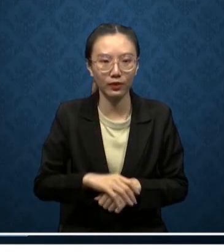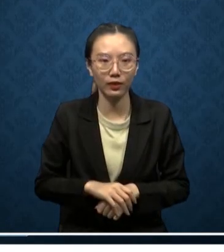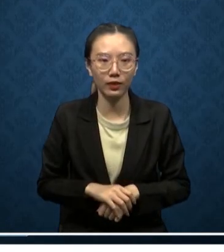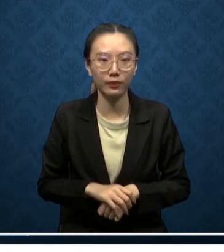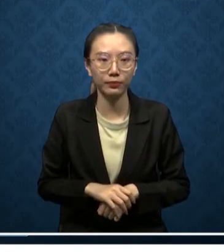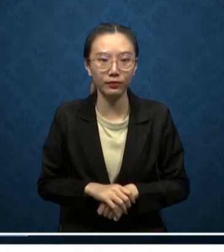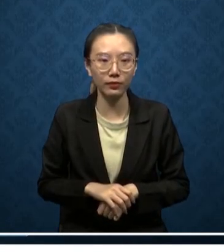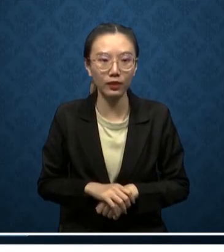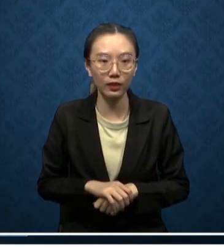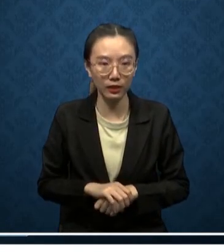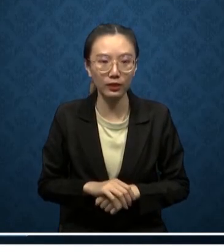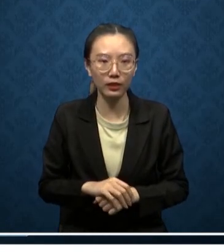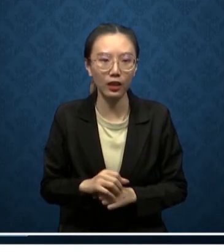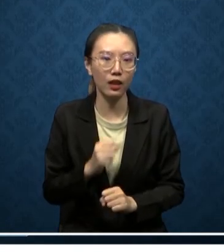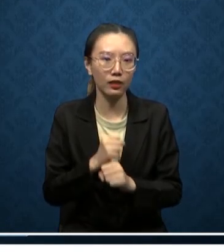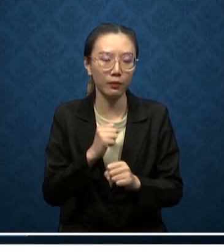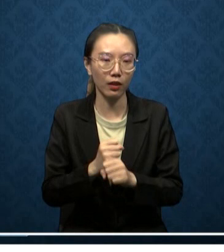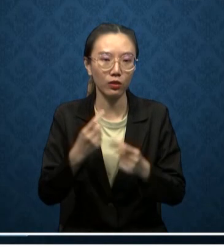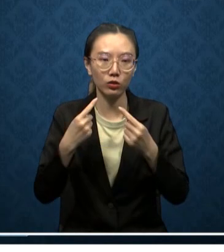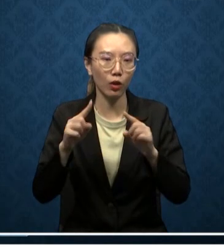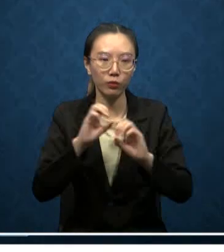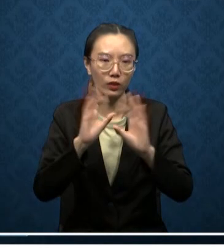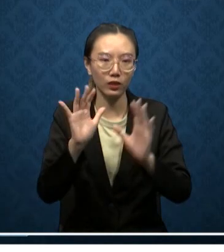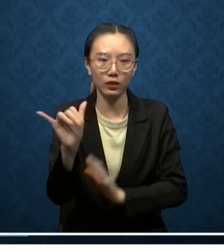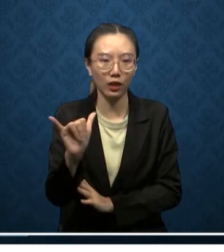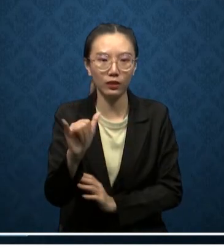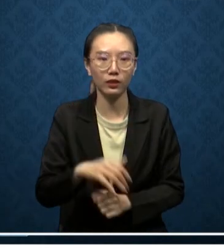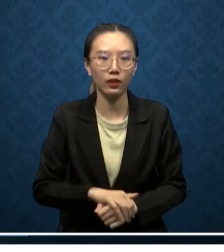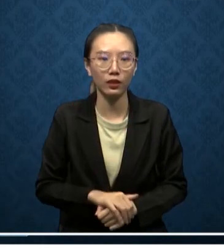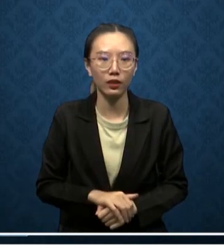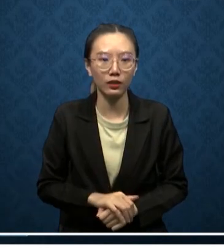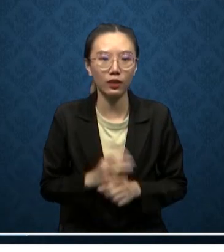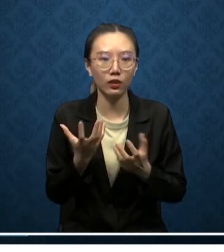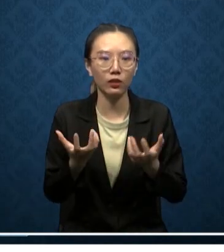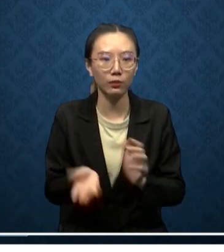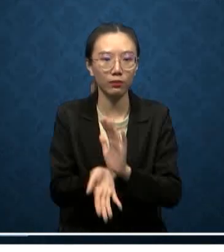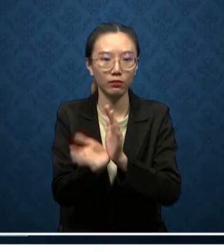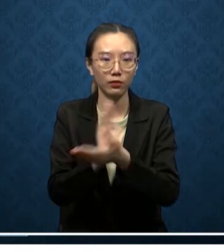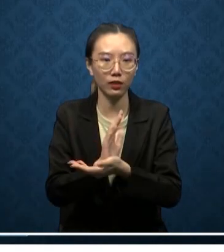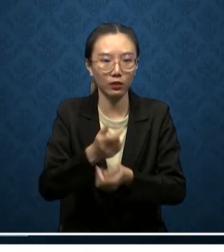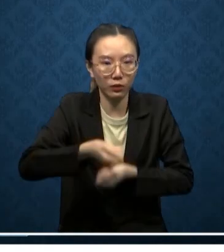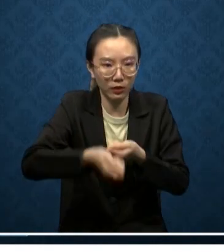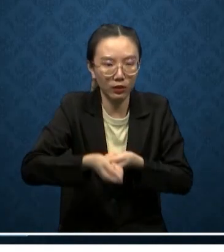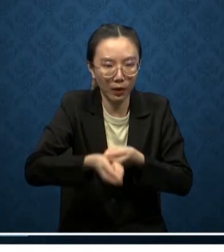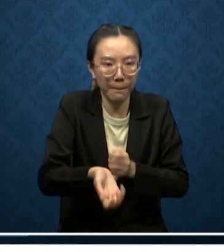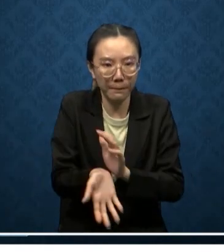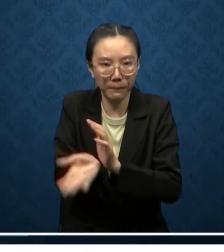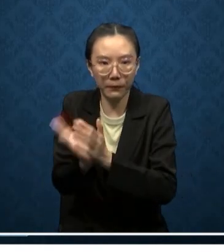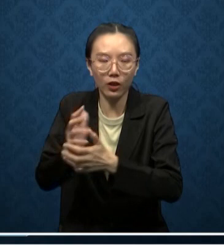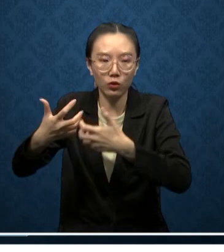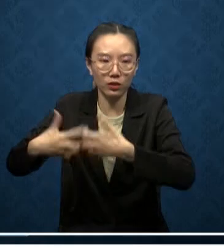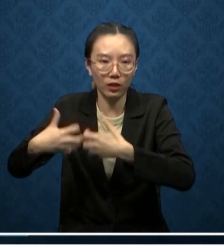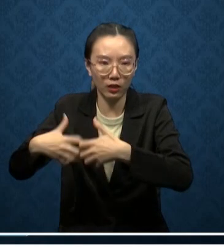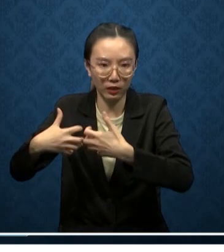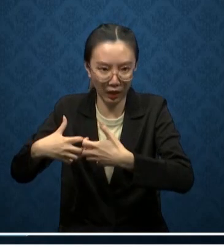นะครับที่ยังไม่สามารถตอบโจทย์ได้อีกตัวนึงของทางด้านการแปรรูปคือยกระดับสินค้าเกษตรสุภาคอุตสาหกรรมนะครับมี